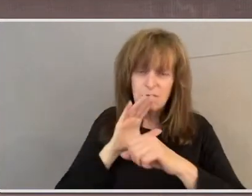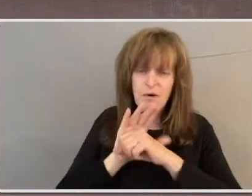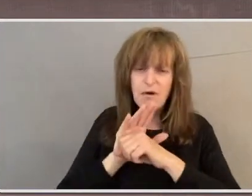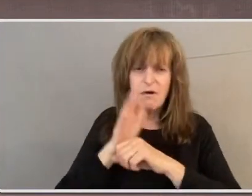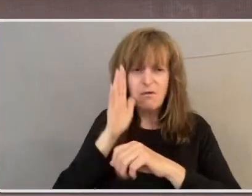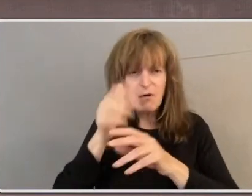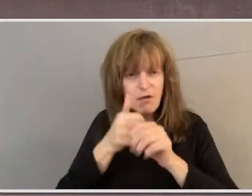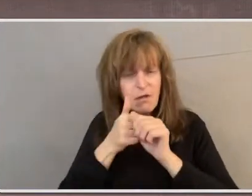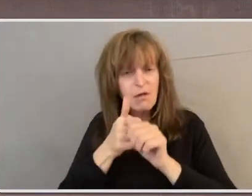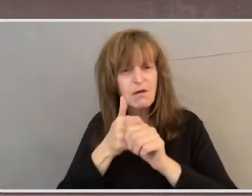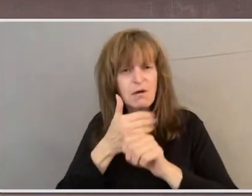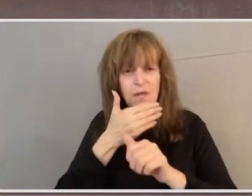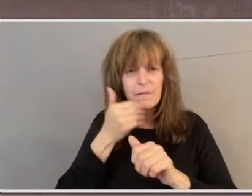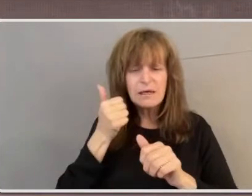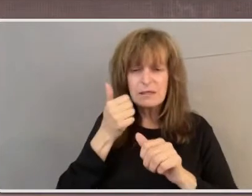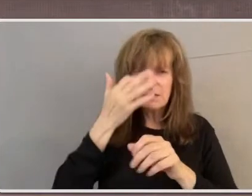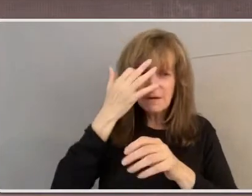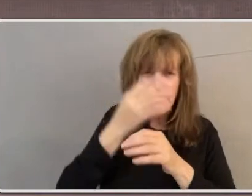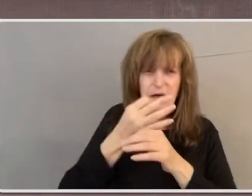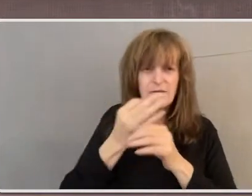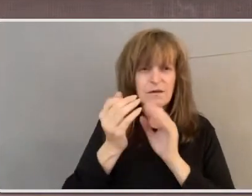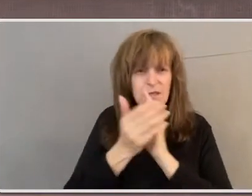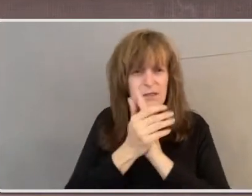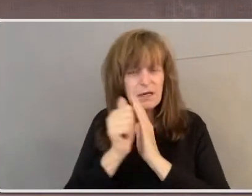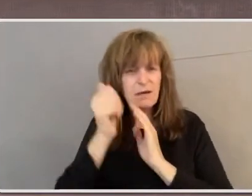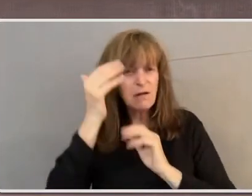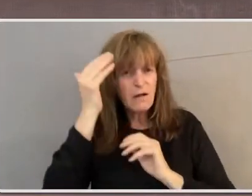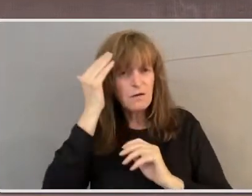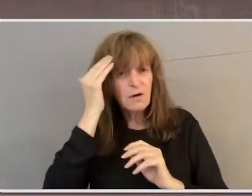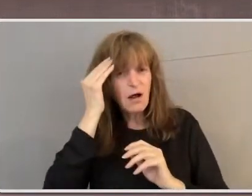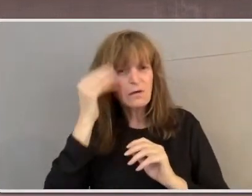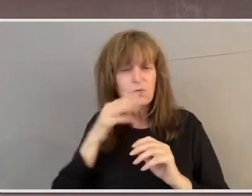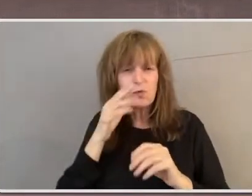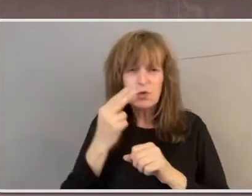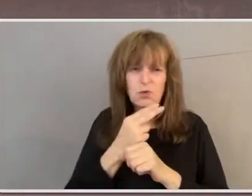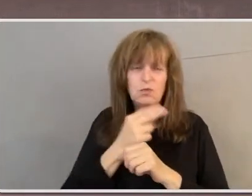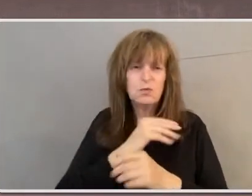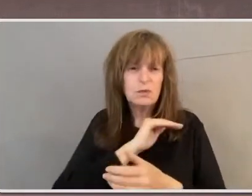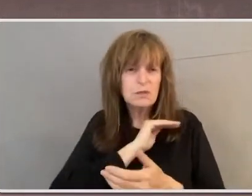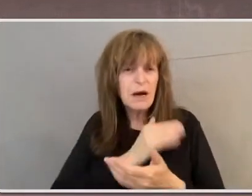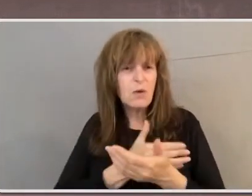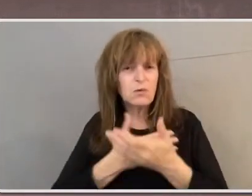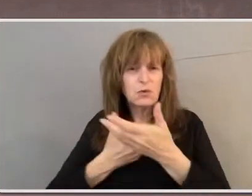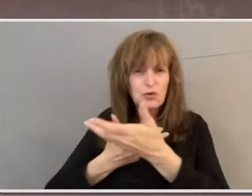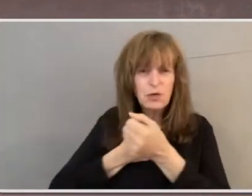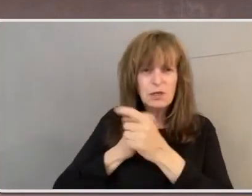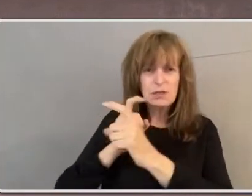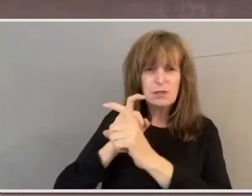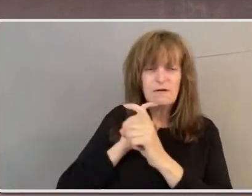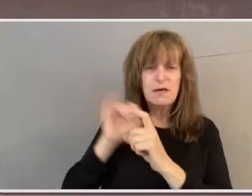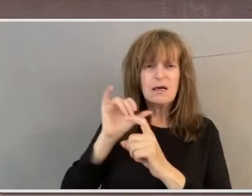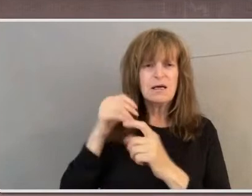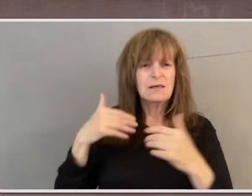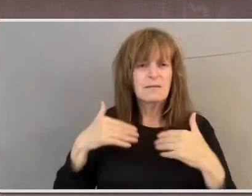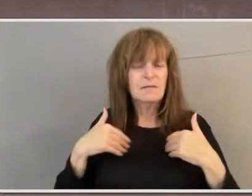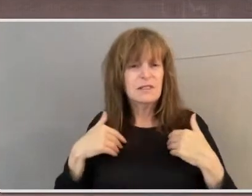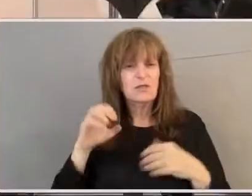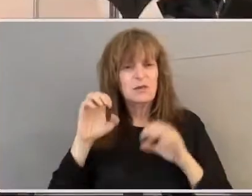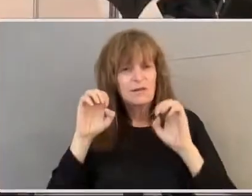powers and trusts reposed in me as Minister of Education of the Province of Ontario, so help me God.